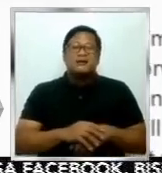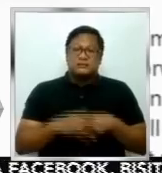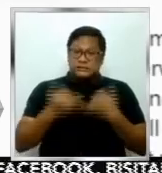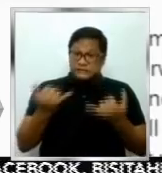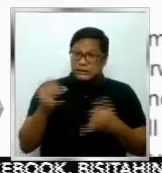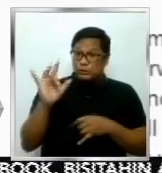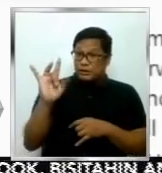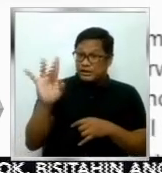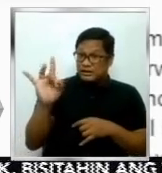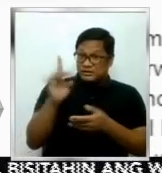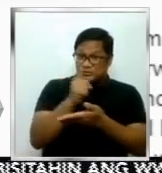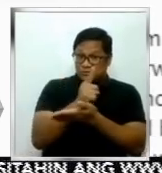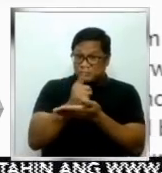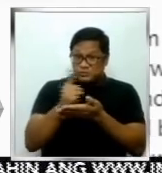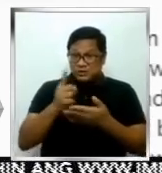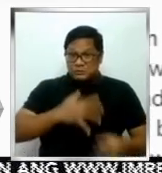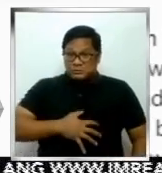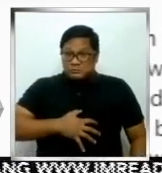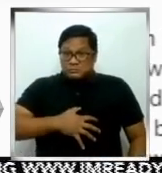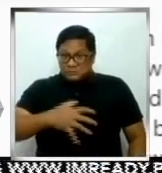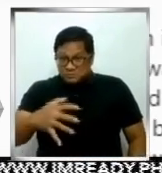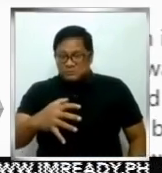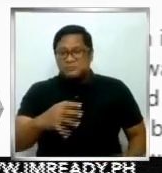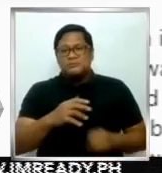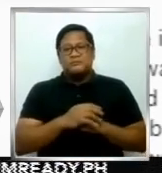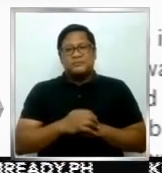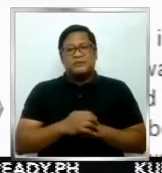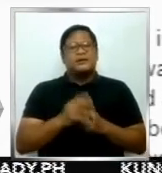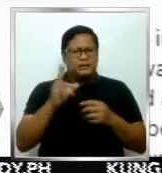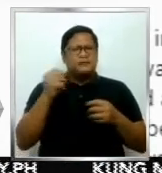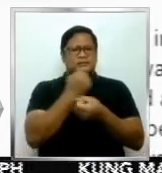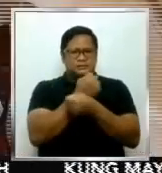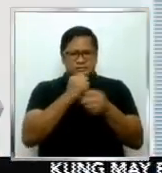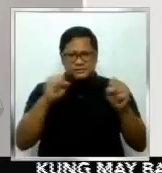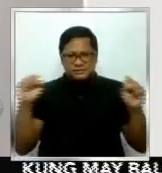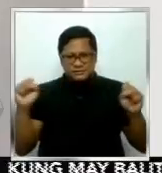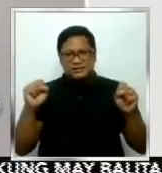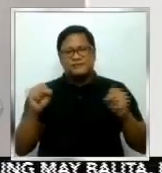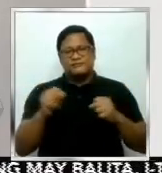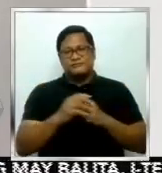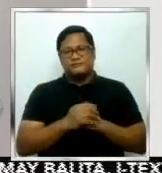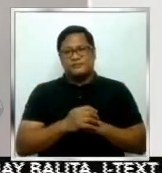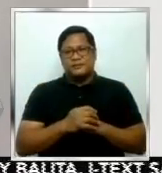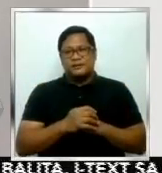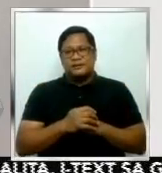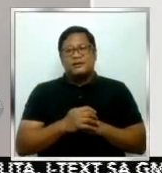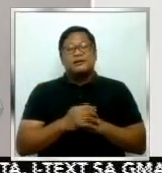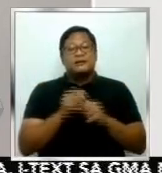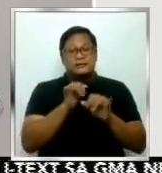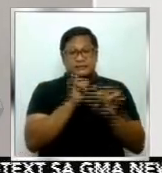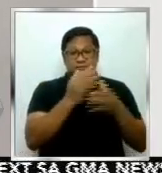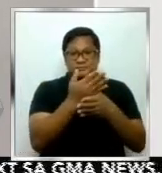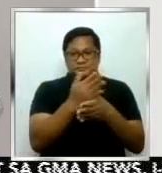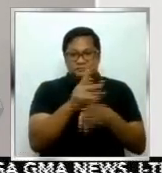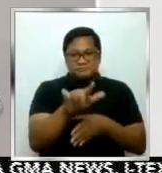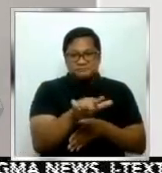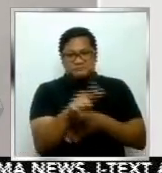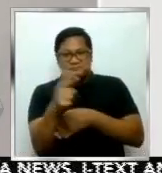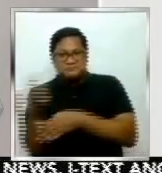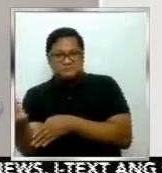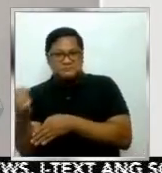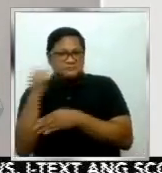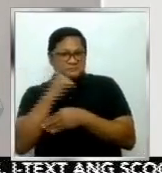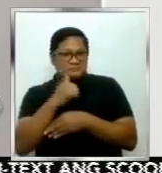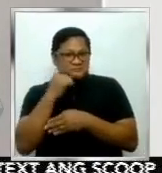Mommy Princess at smooth sailing naman daw ang kanyang second trimester. I-share naman ni Aisel Santos sa Instagram ang precious moment